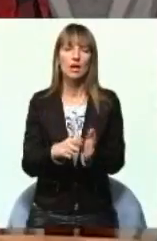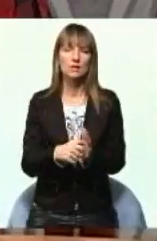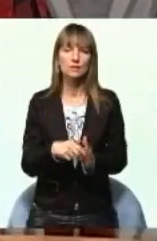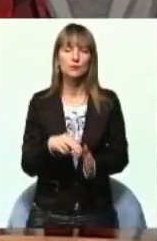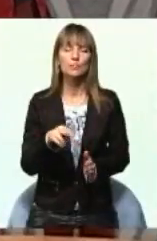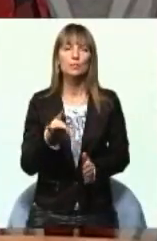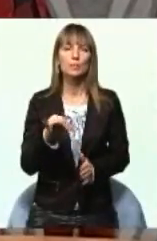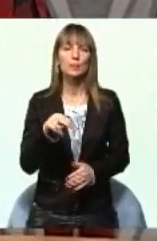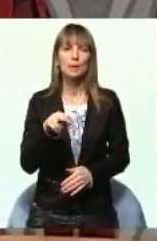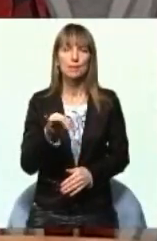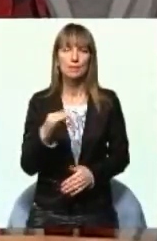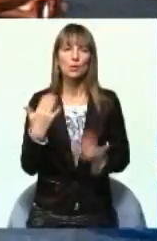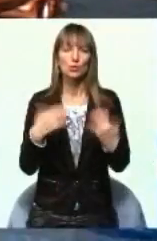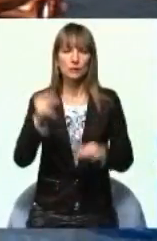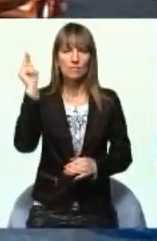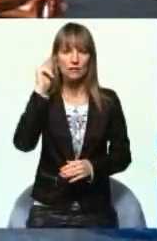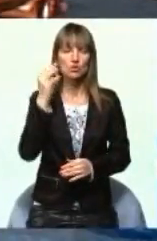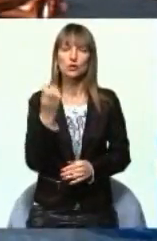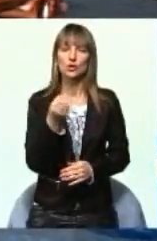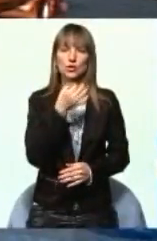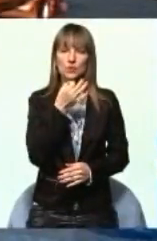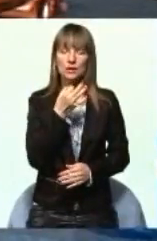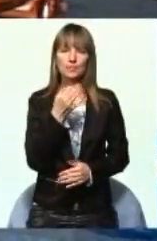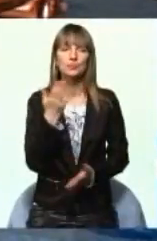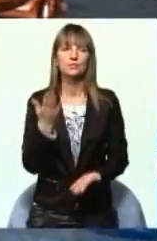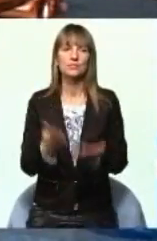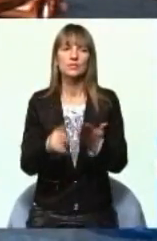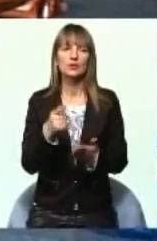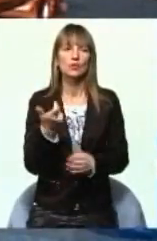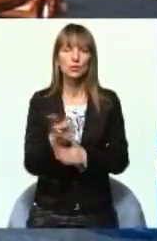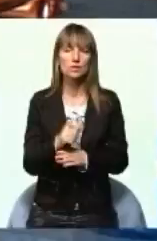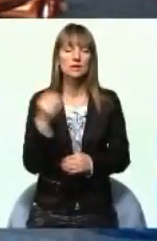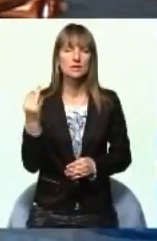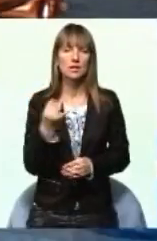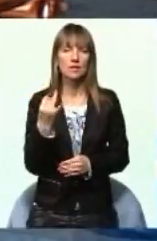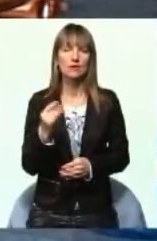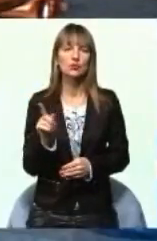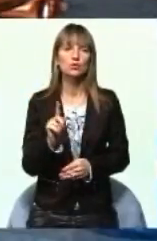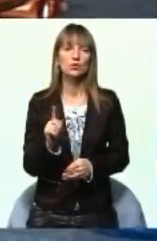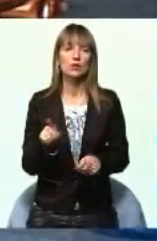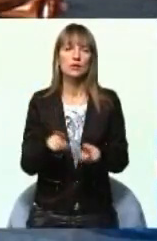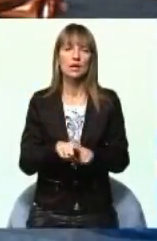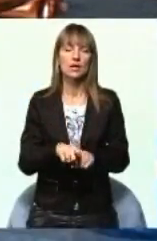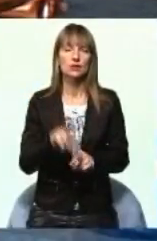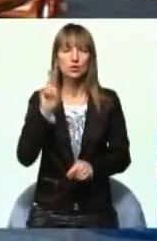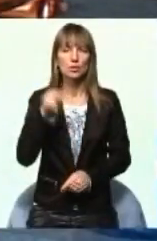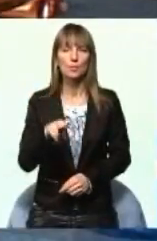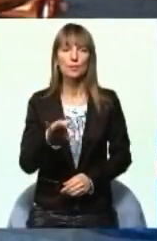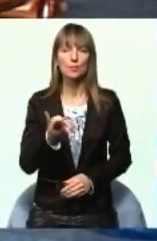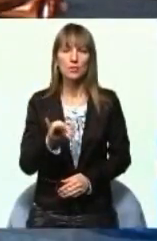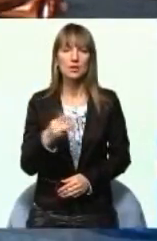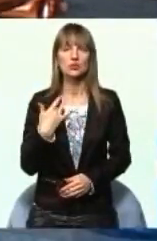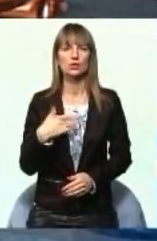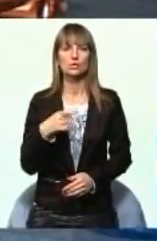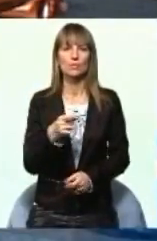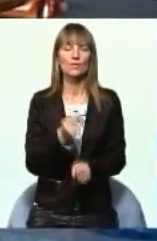вже вивчали чи проходили тему? Нет еще. Ну, напевно, тебе це дуже зацікавить. Що це таке число пі, для чого воно взагалі його